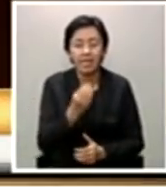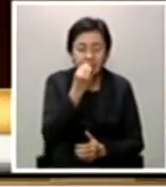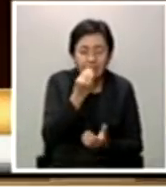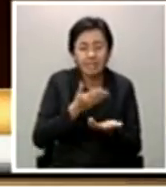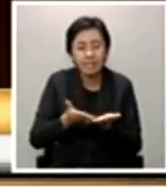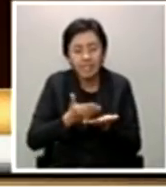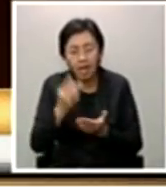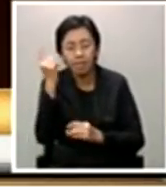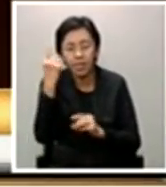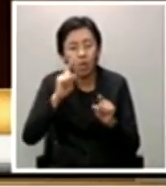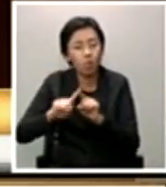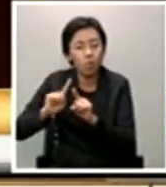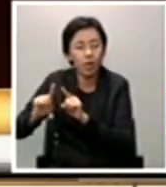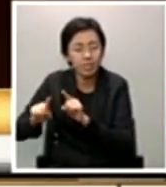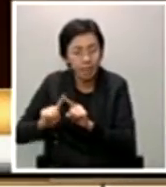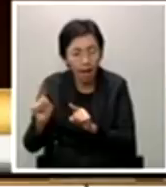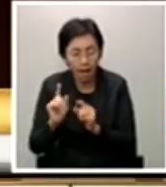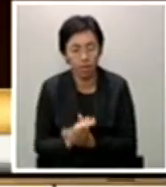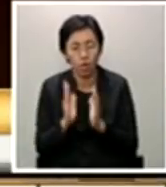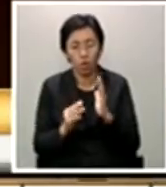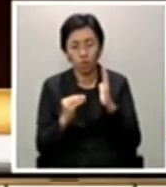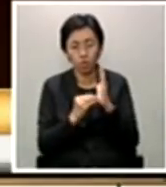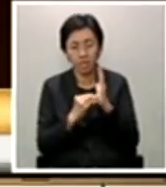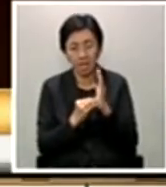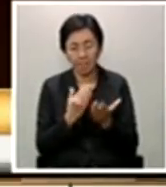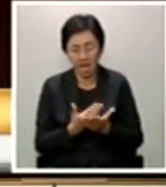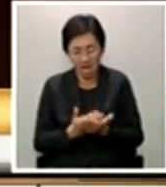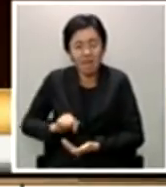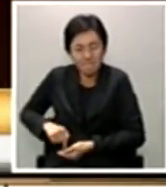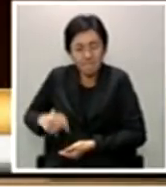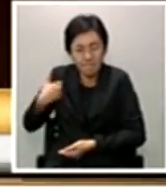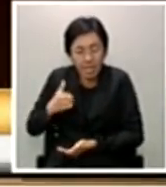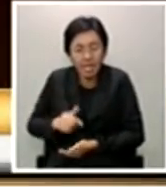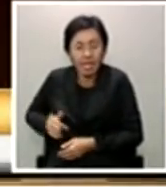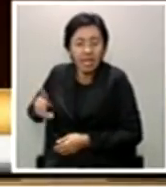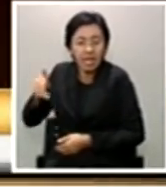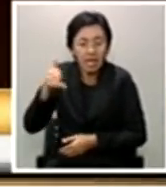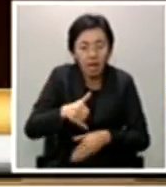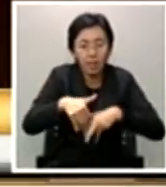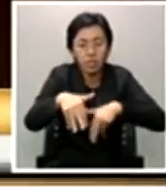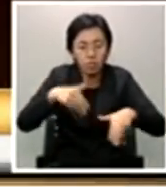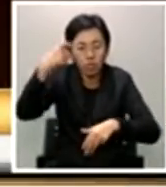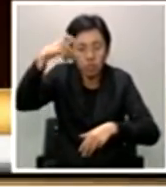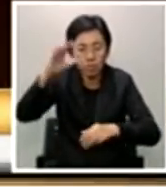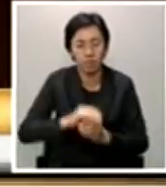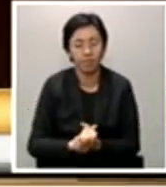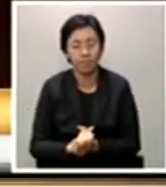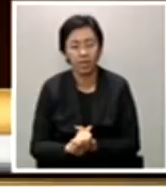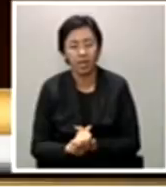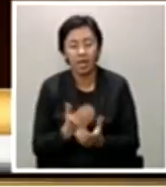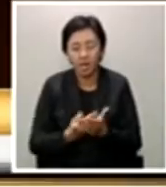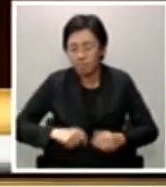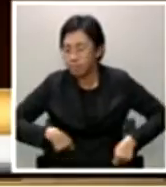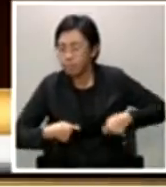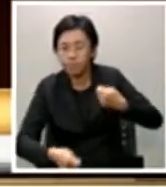ช้วัตถุประสงค์สำคัญก็คือว่าดึงคนกรุงซึ่งมีอำนาจซื้อเข้าไปในชนบทเพื่อให้เขาเนี่ยไปจับจ่ายใช้ส